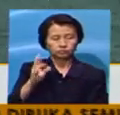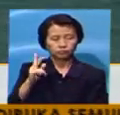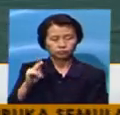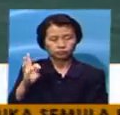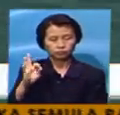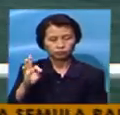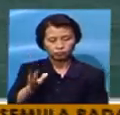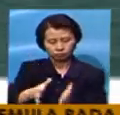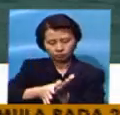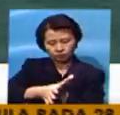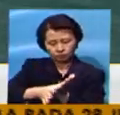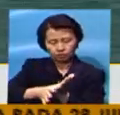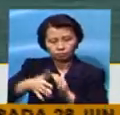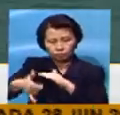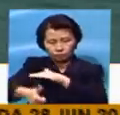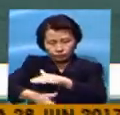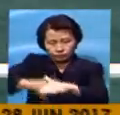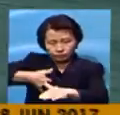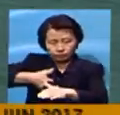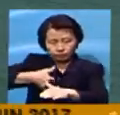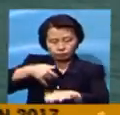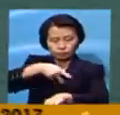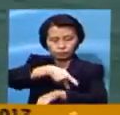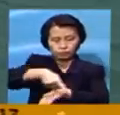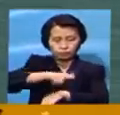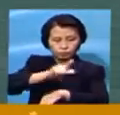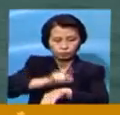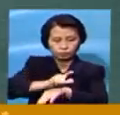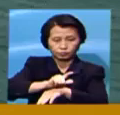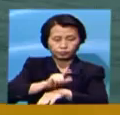ganja yang Cuba diseludup ke pulau Langkawi